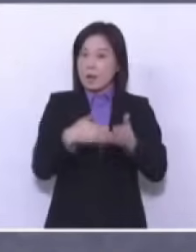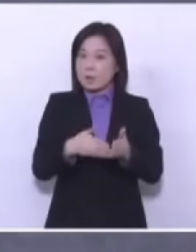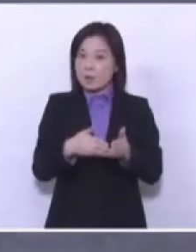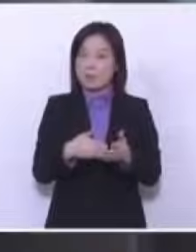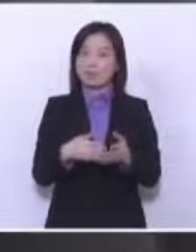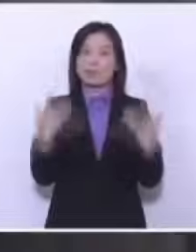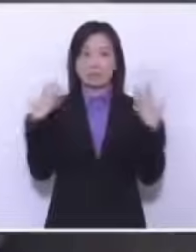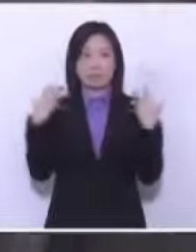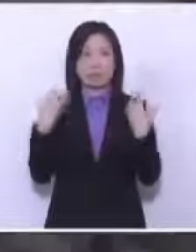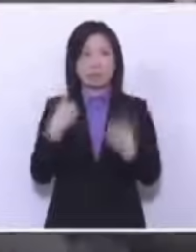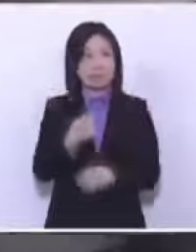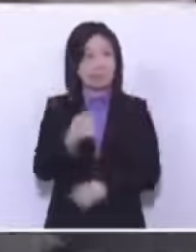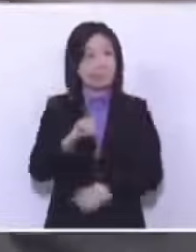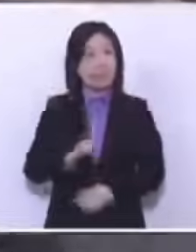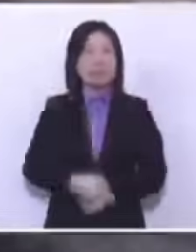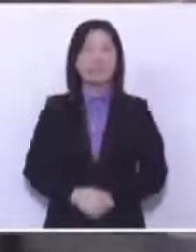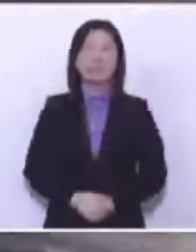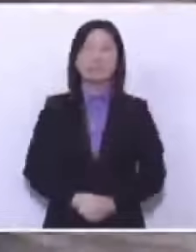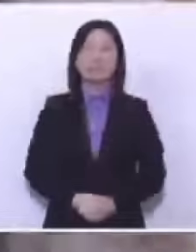好？